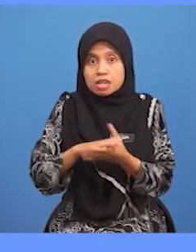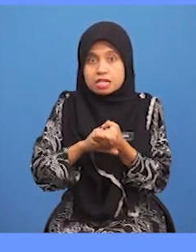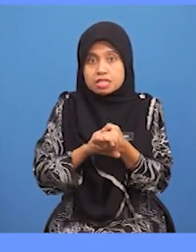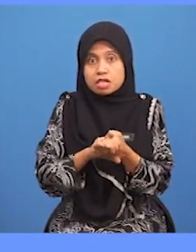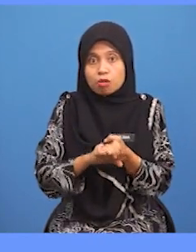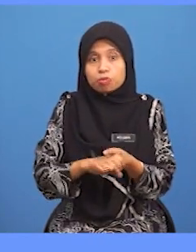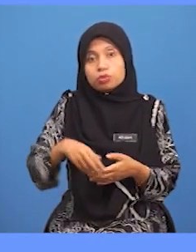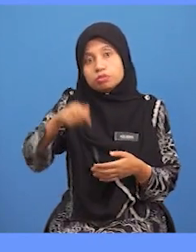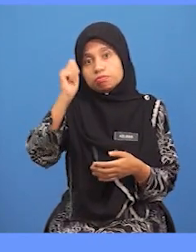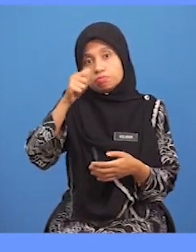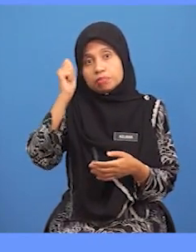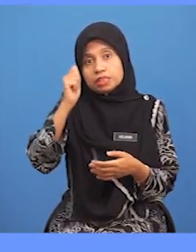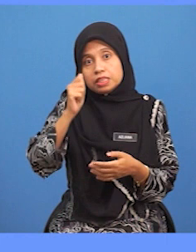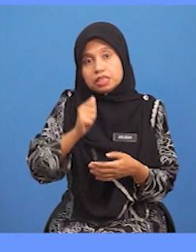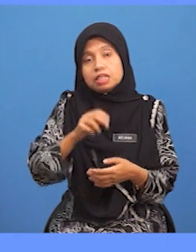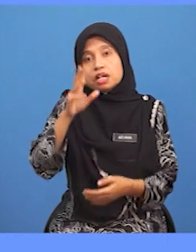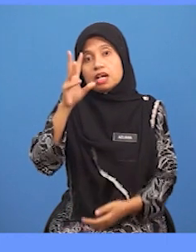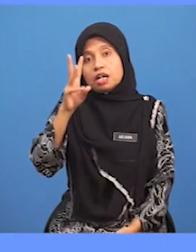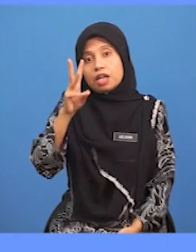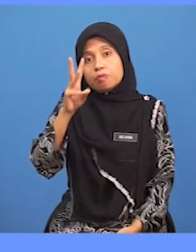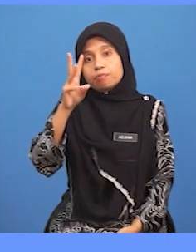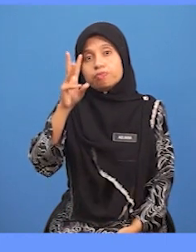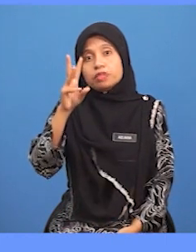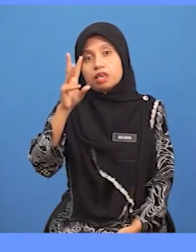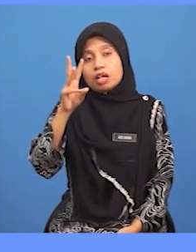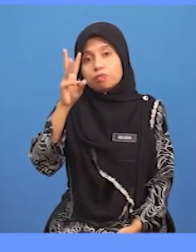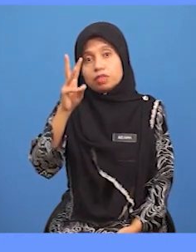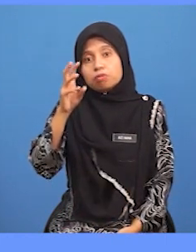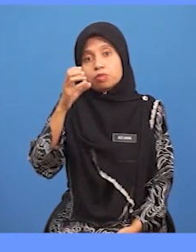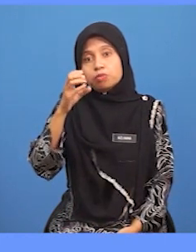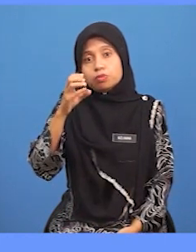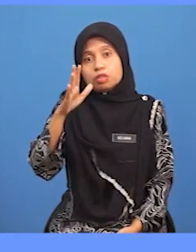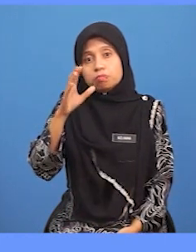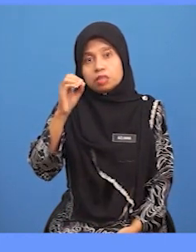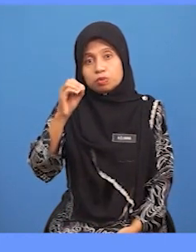Insurans kilang RM6,400. Belanja am kilang